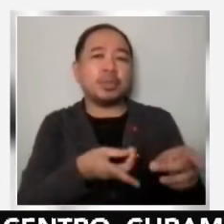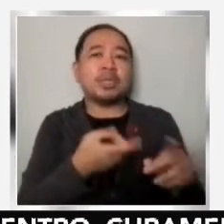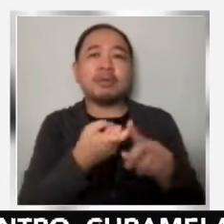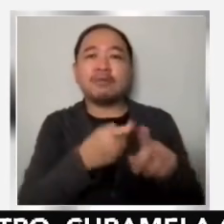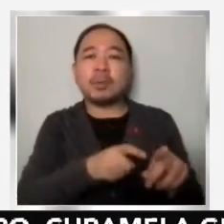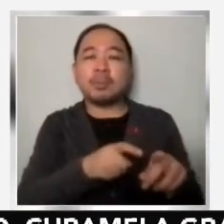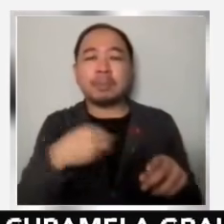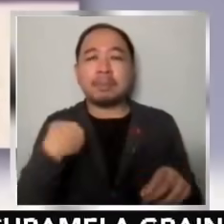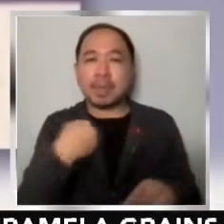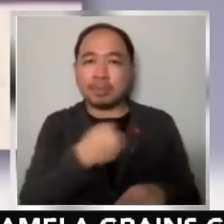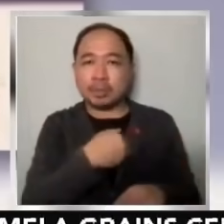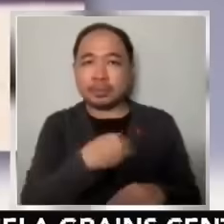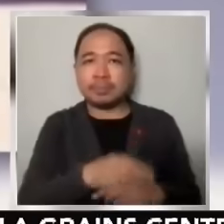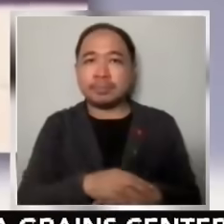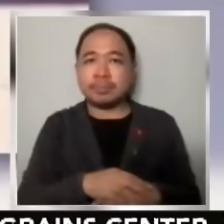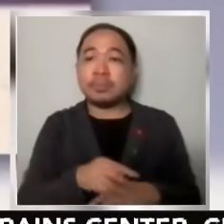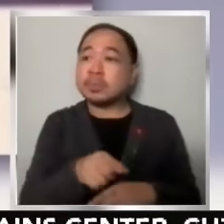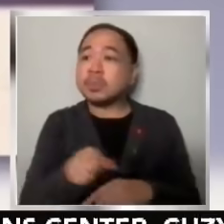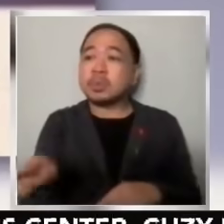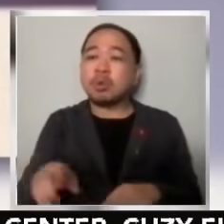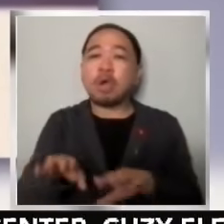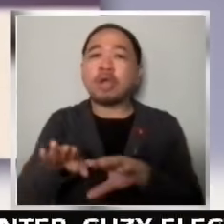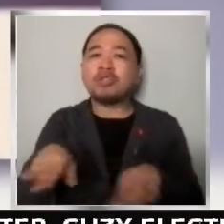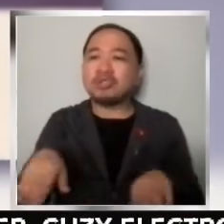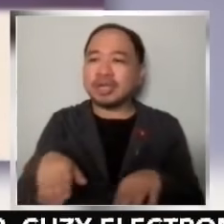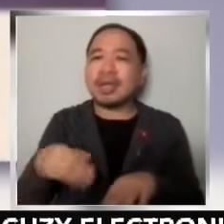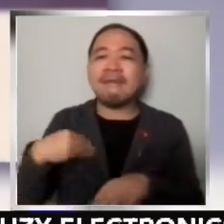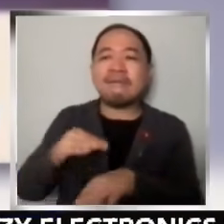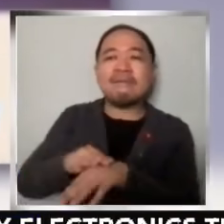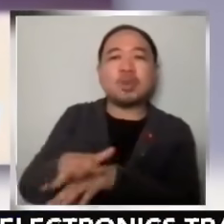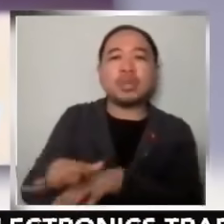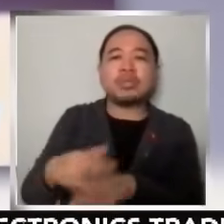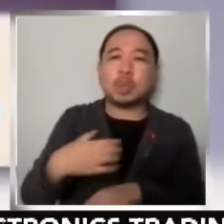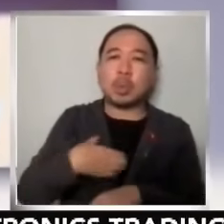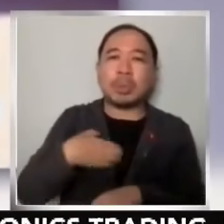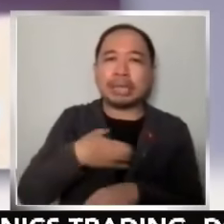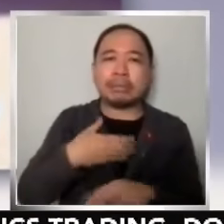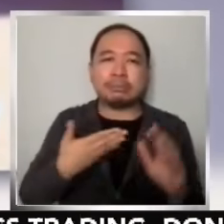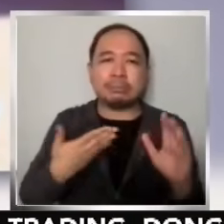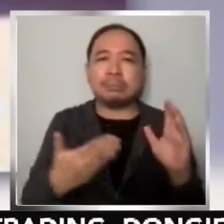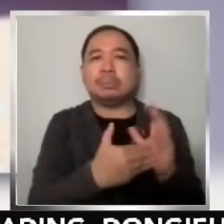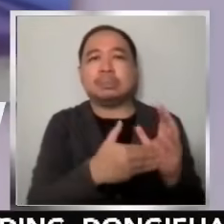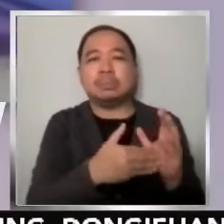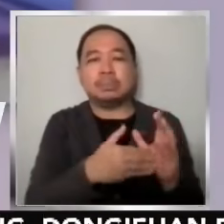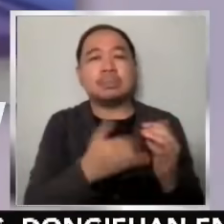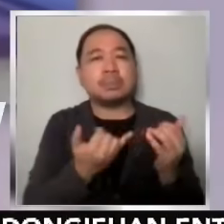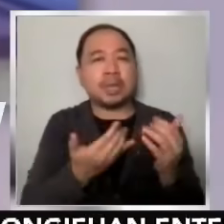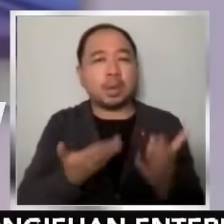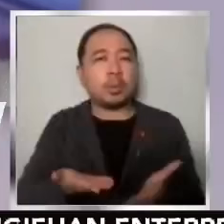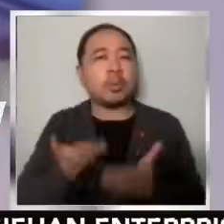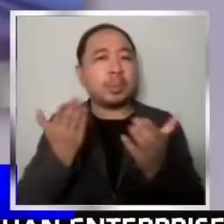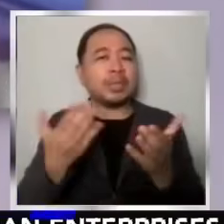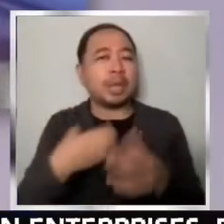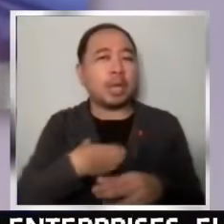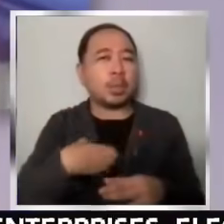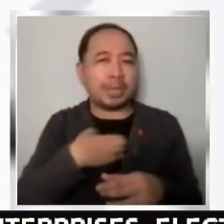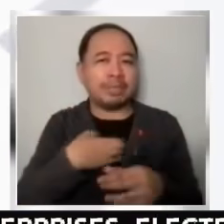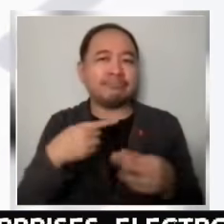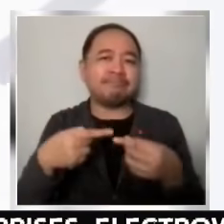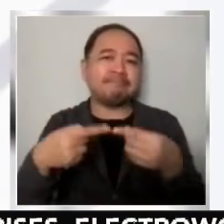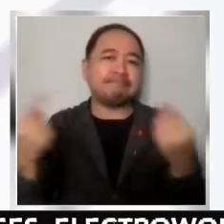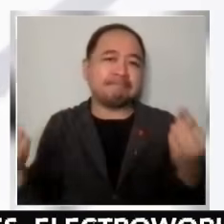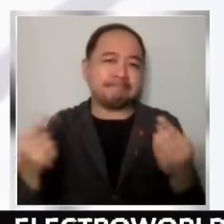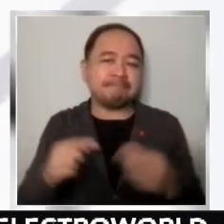sinulsulan lang daw ang mga bata na magreklamo laban sa kanila. Naghain na rin daw sila ng reklamo kaugnay nito.